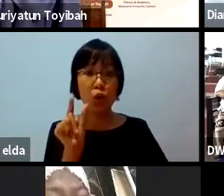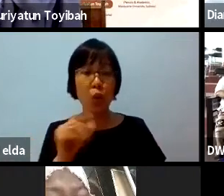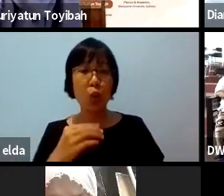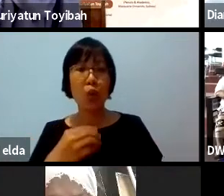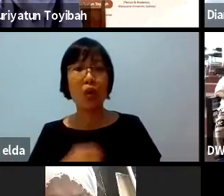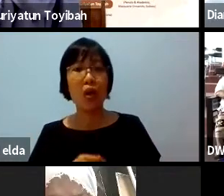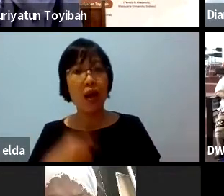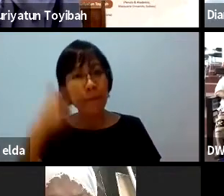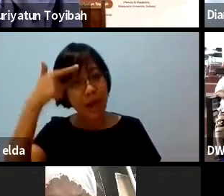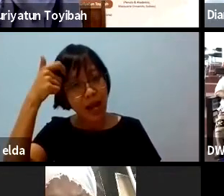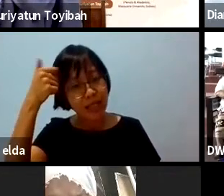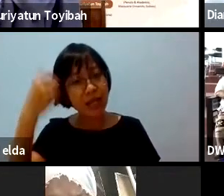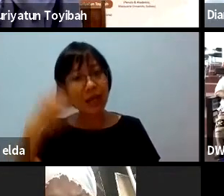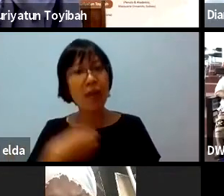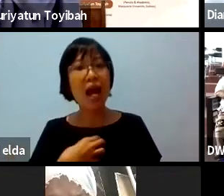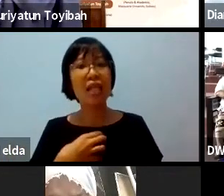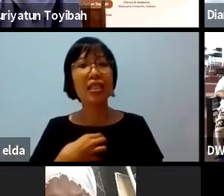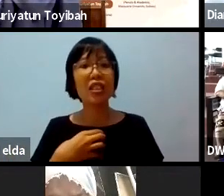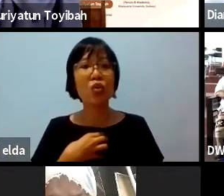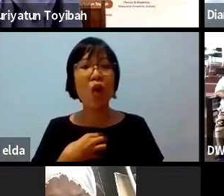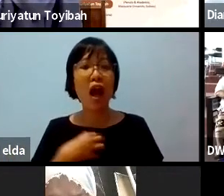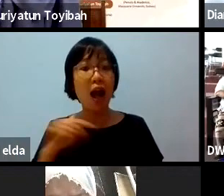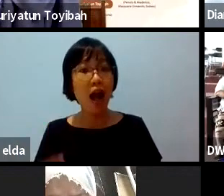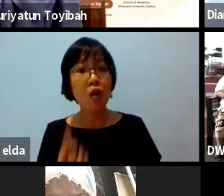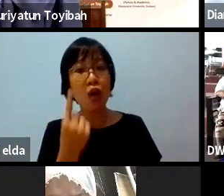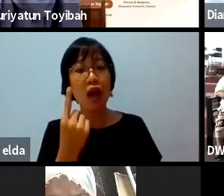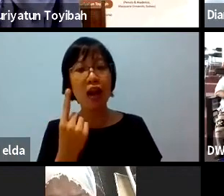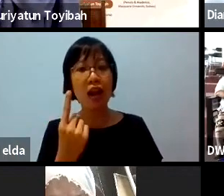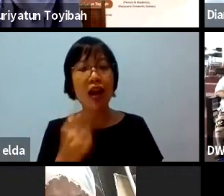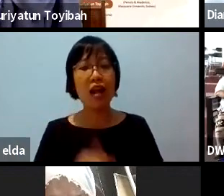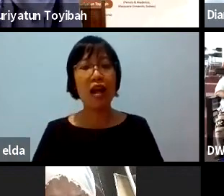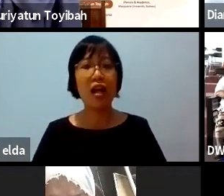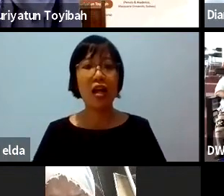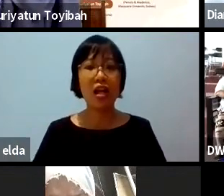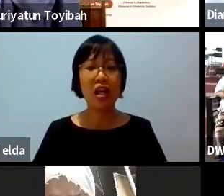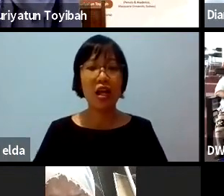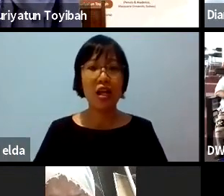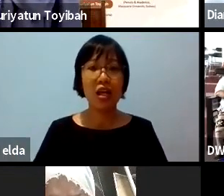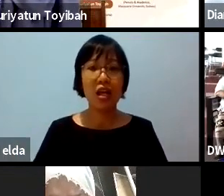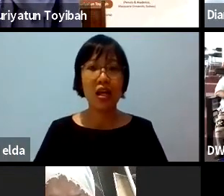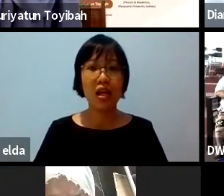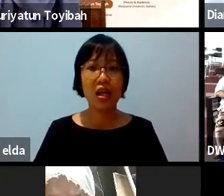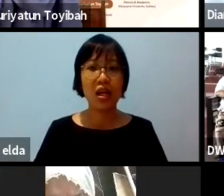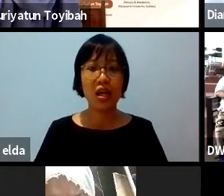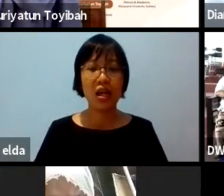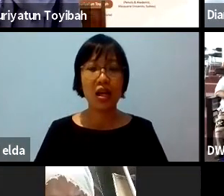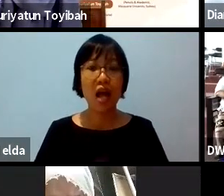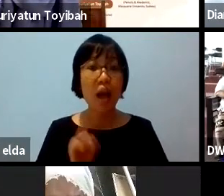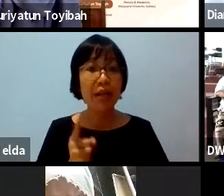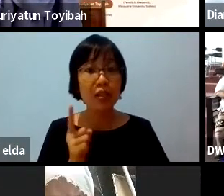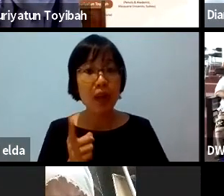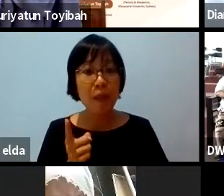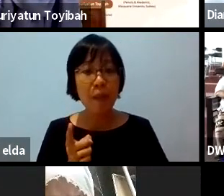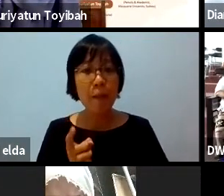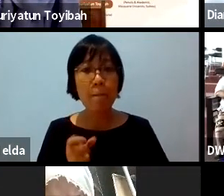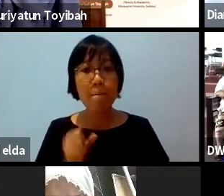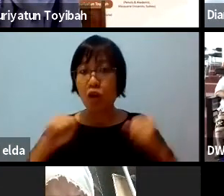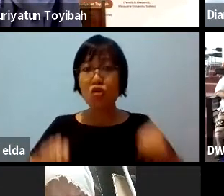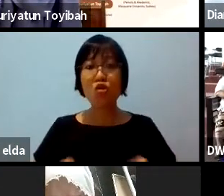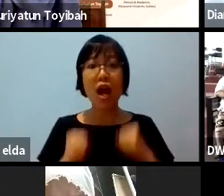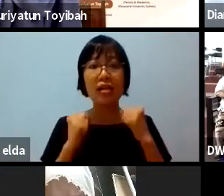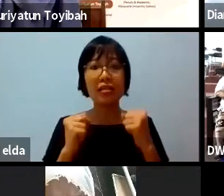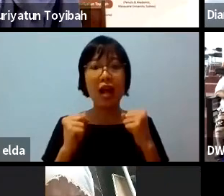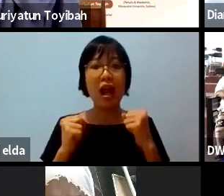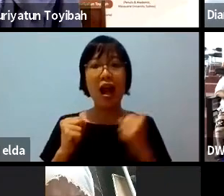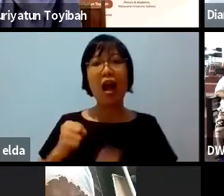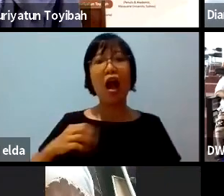terhadap di kampus yang saya perhatikan itu terjadi karena memang relasi kuasanya timpang. Jadi lebih sering mahasiswa dosen ke mahasiswa